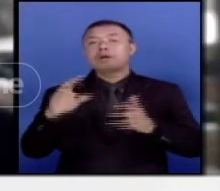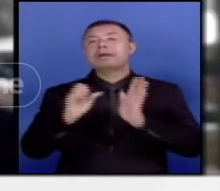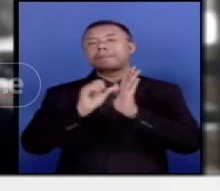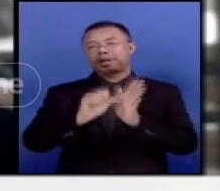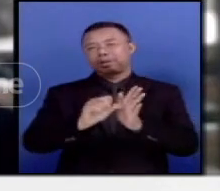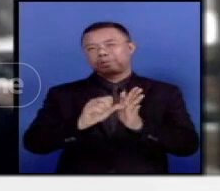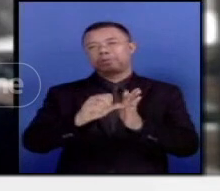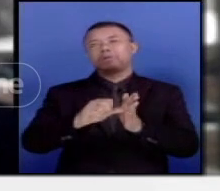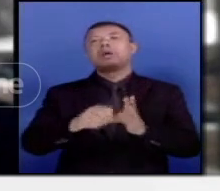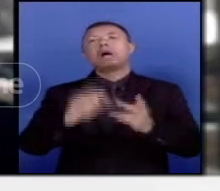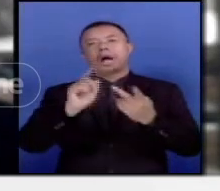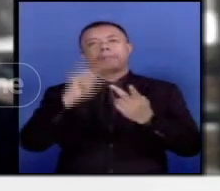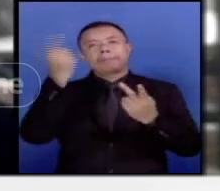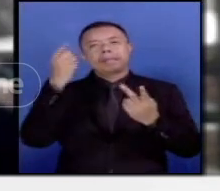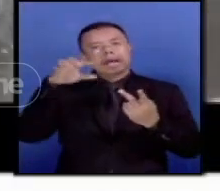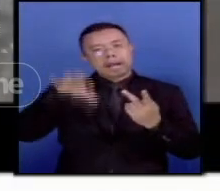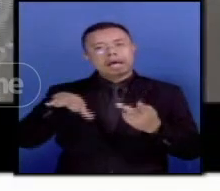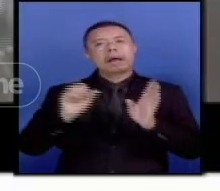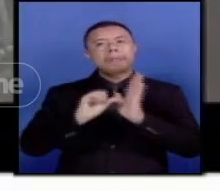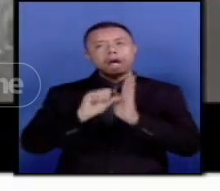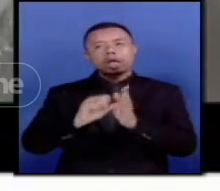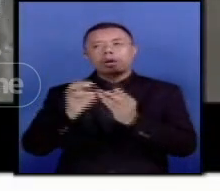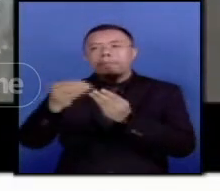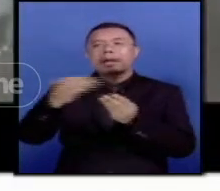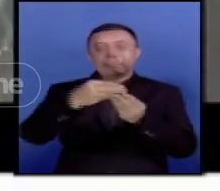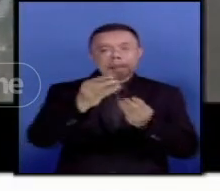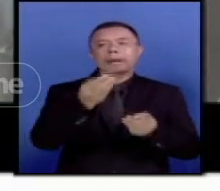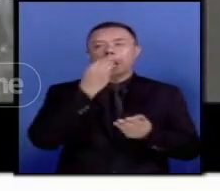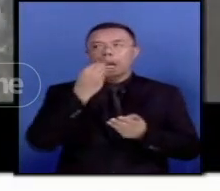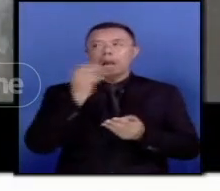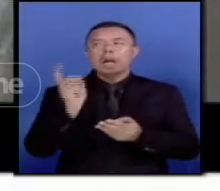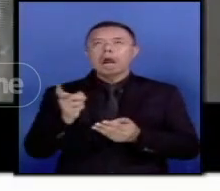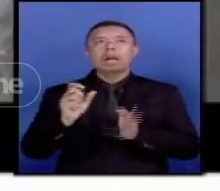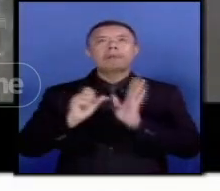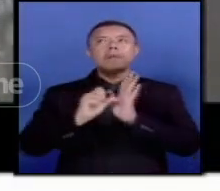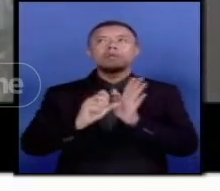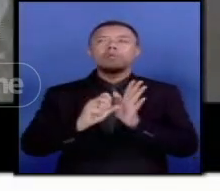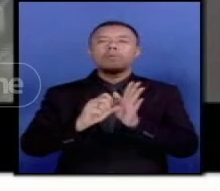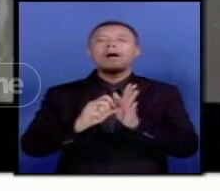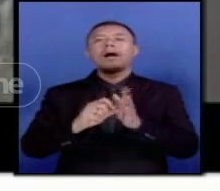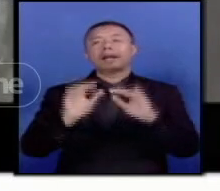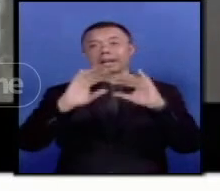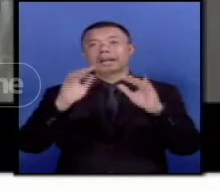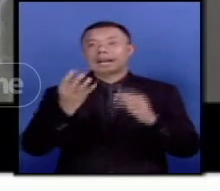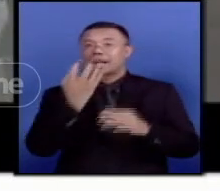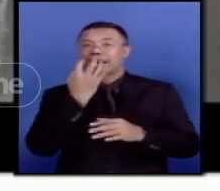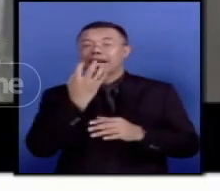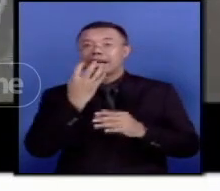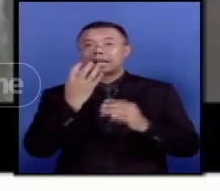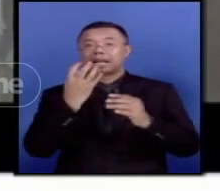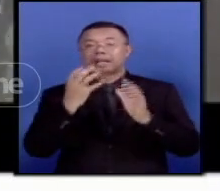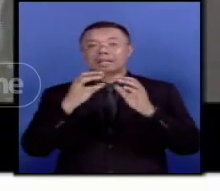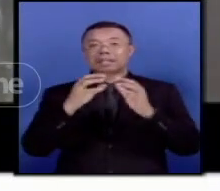pemerintah daerah sudah mulai membantu membagikan makanan Dimana ada donatur Yang membagikan nasi kotak pada malam tadi